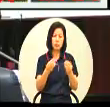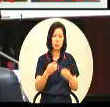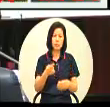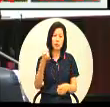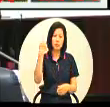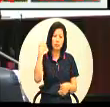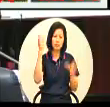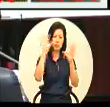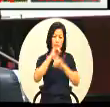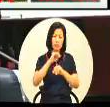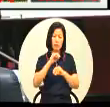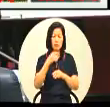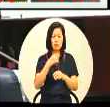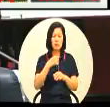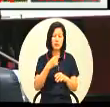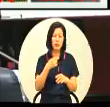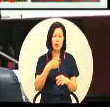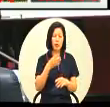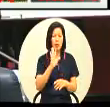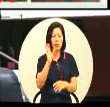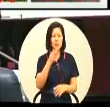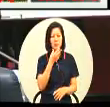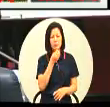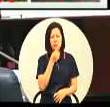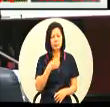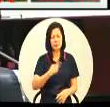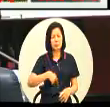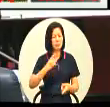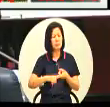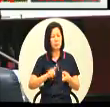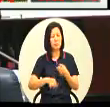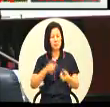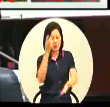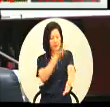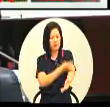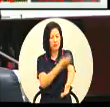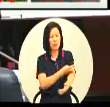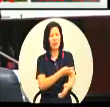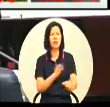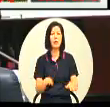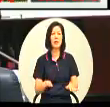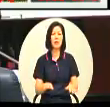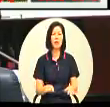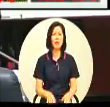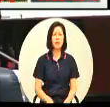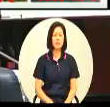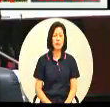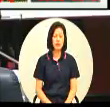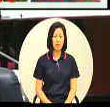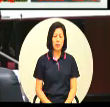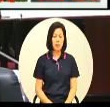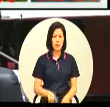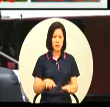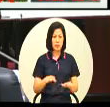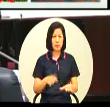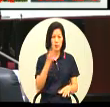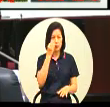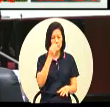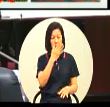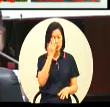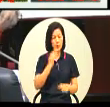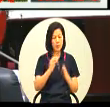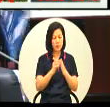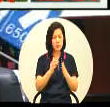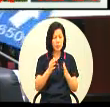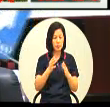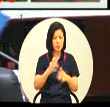人在打点滴，当然人都会有肝口白疼，这个我可以体谅。好，所以待会我要请教我们观光局局长。